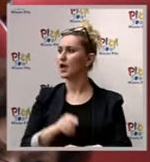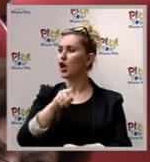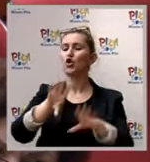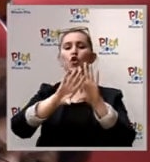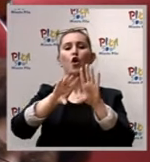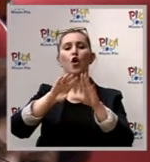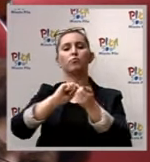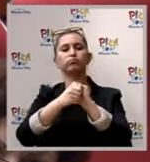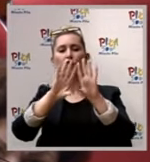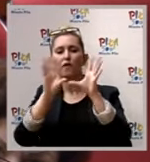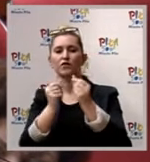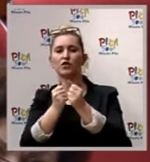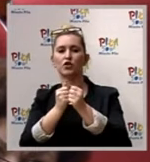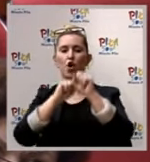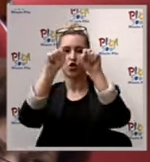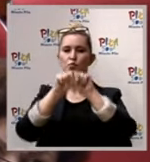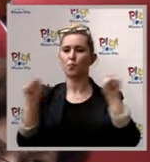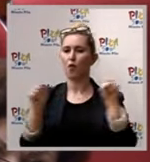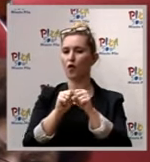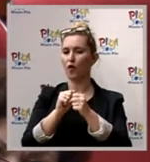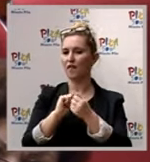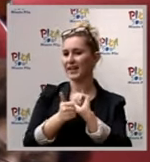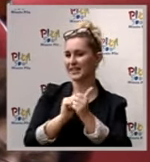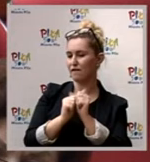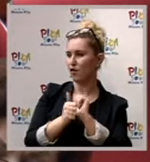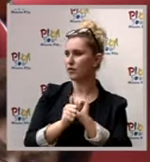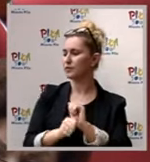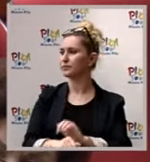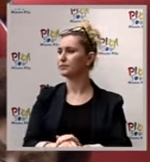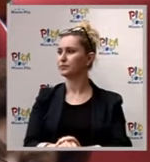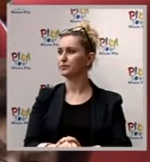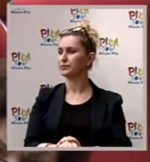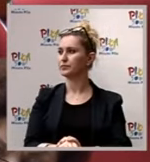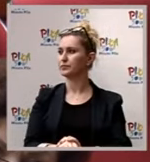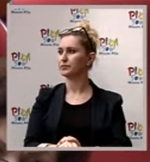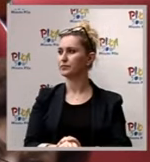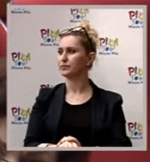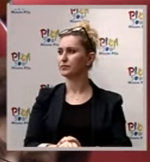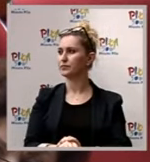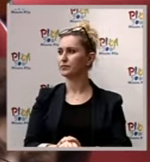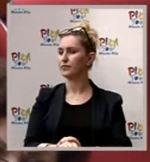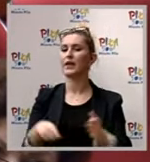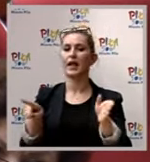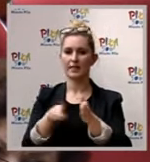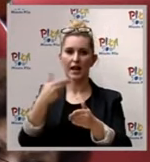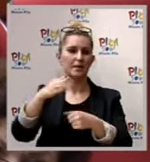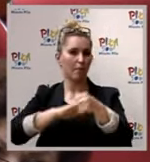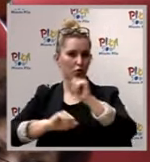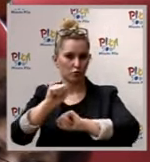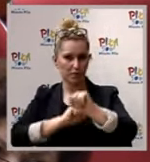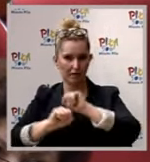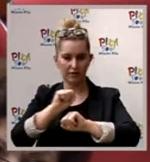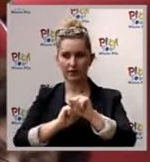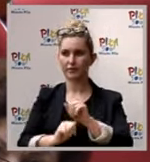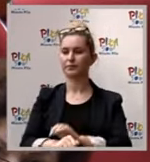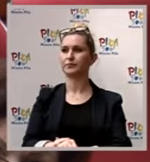konkurencje lekkoatletyczne uznane za sportowe i paraolimpijskie.